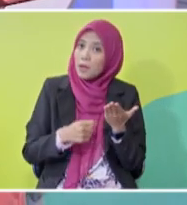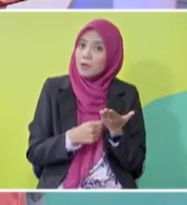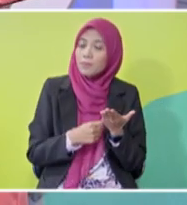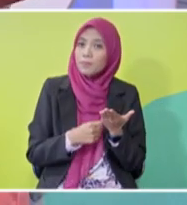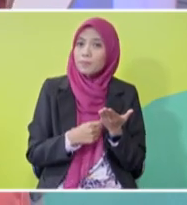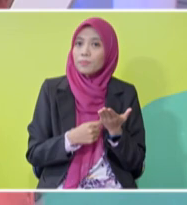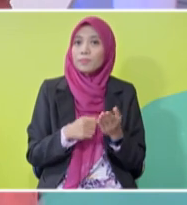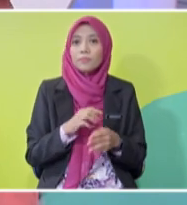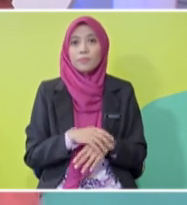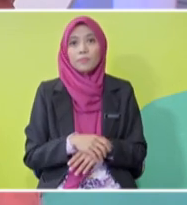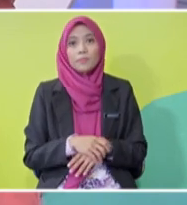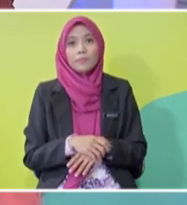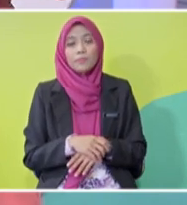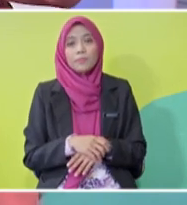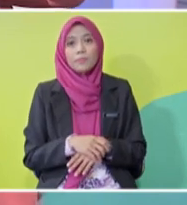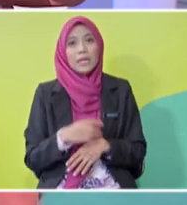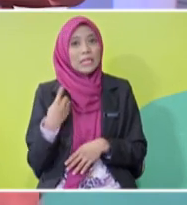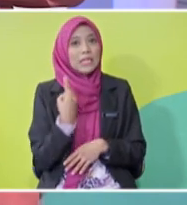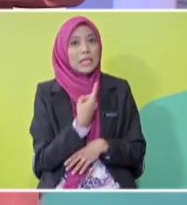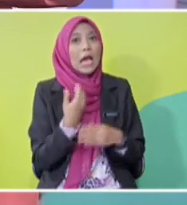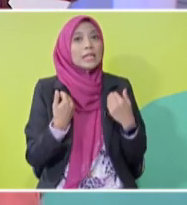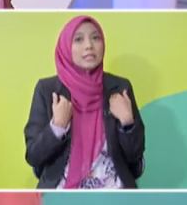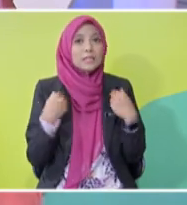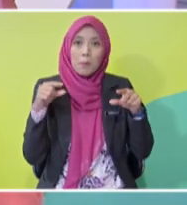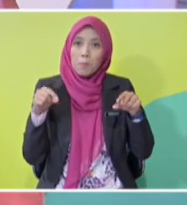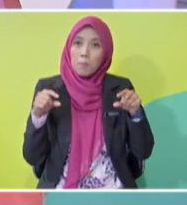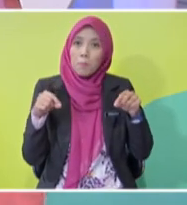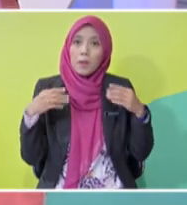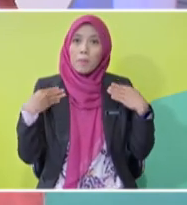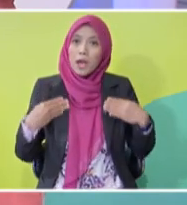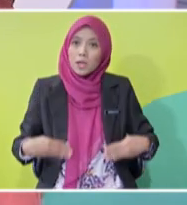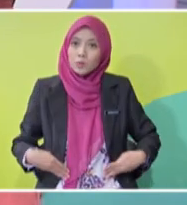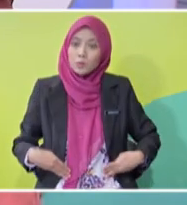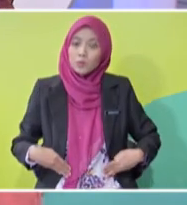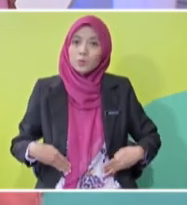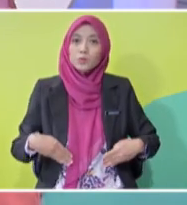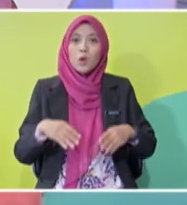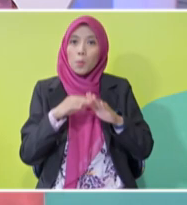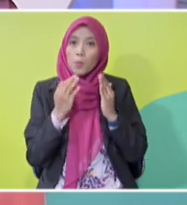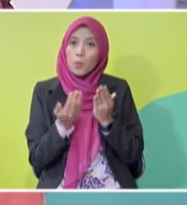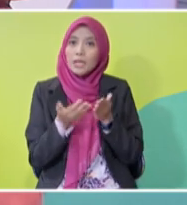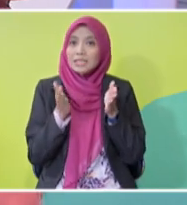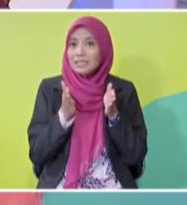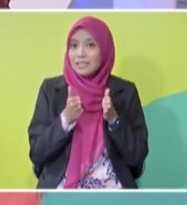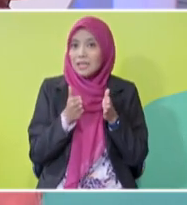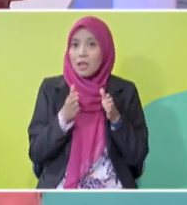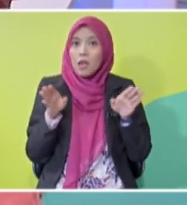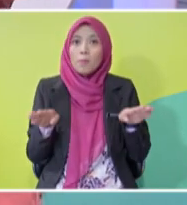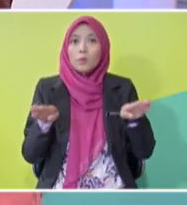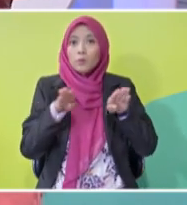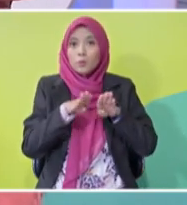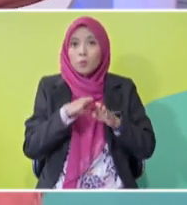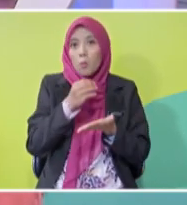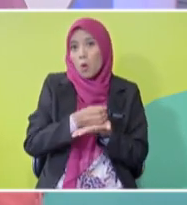guna ada guna sepi baju bola kecil penutup botol